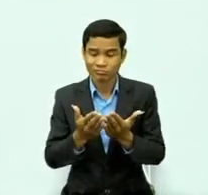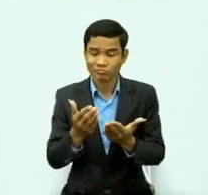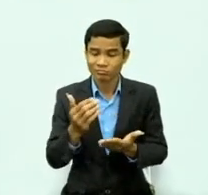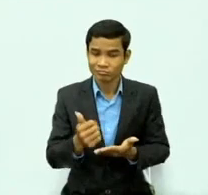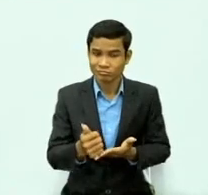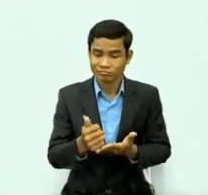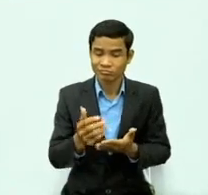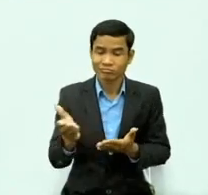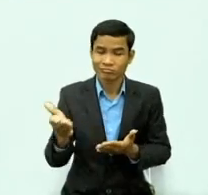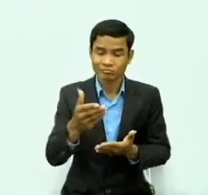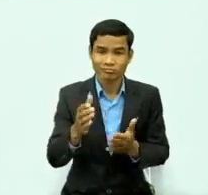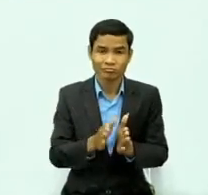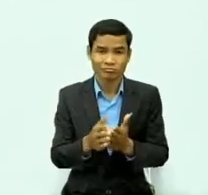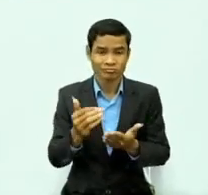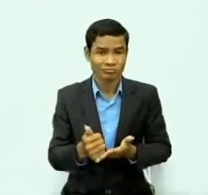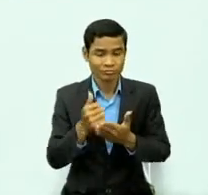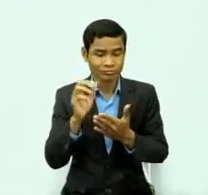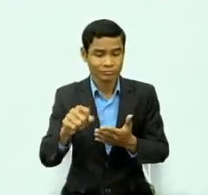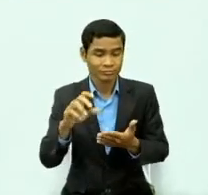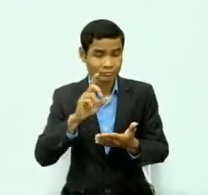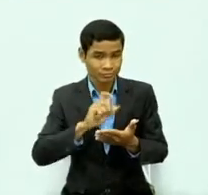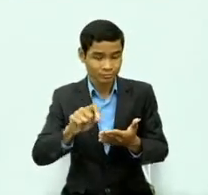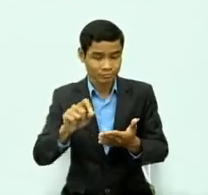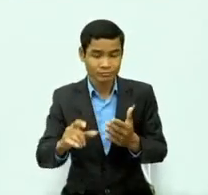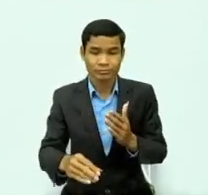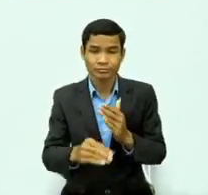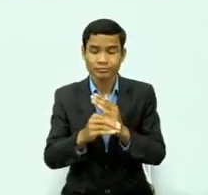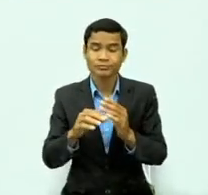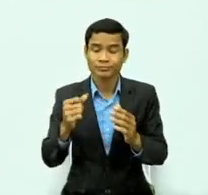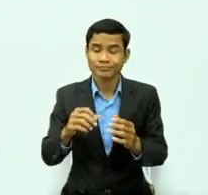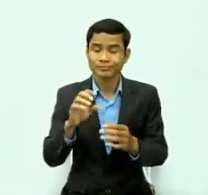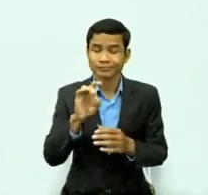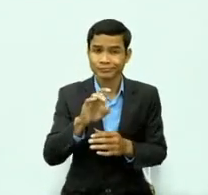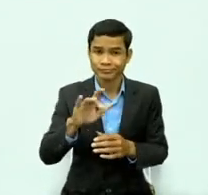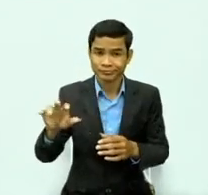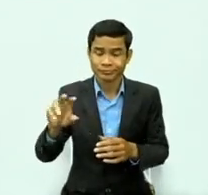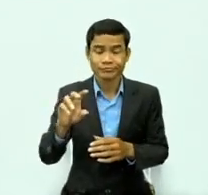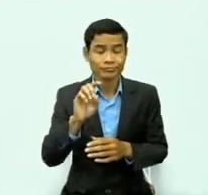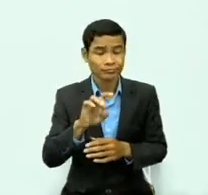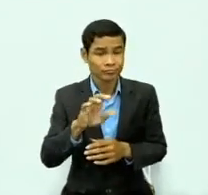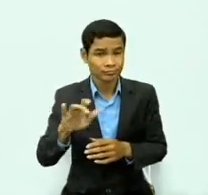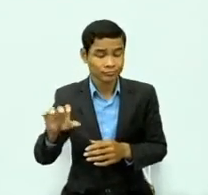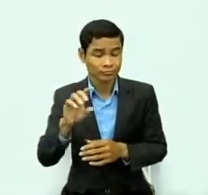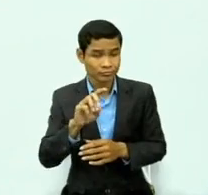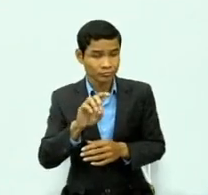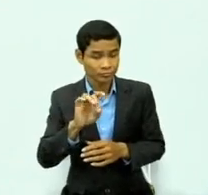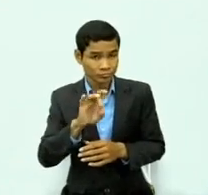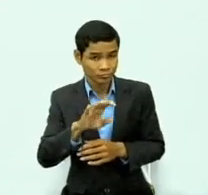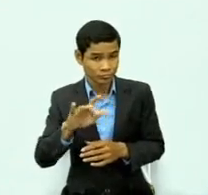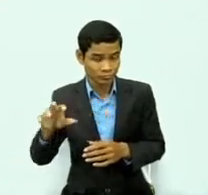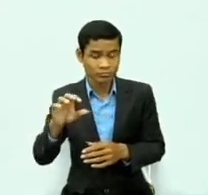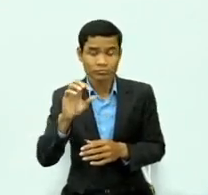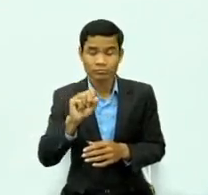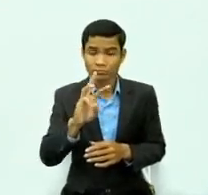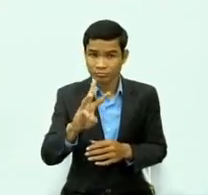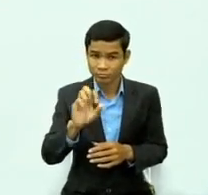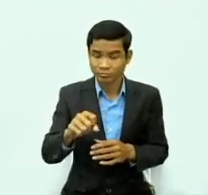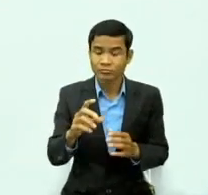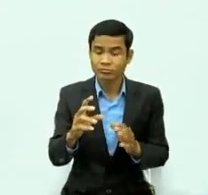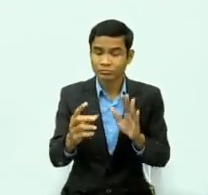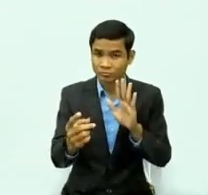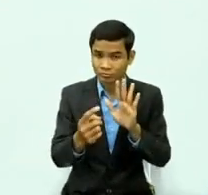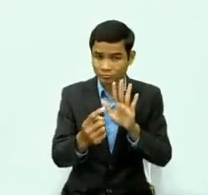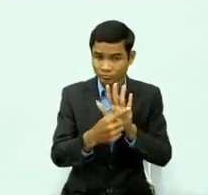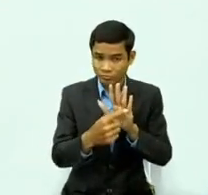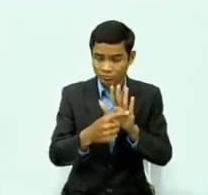អញ្ចឹងយើងអាចយកទៅសរសេរបន្ថែមគឺយើងយកតួអក្សរ3តួដែរអ្នកគ្រូមិនទាន់បានសរសេរនេះគឺផ្សំជាមួយនឹងស្រៈអឺឲ្យ